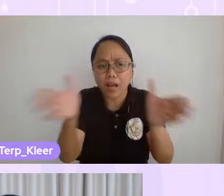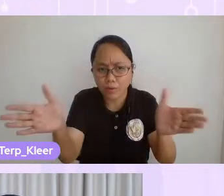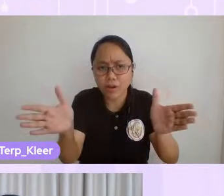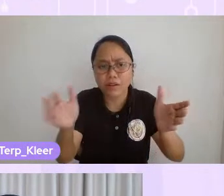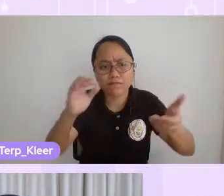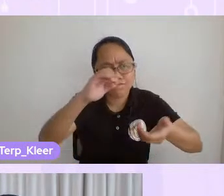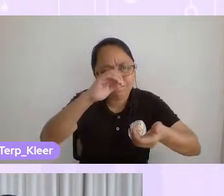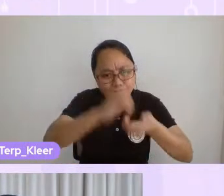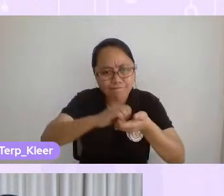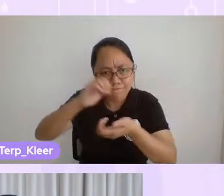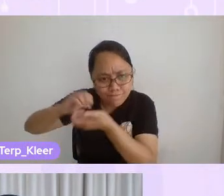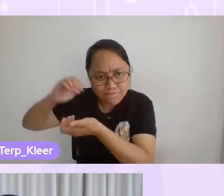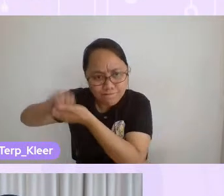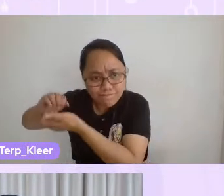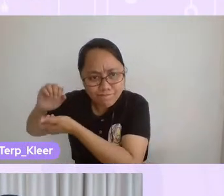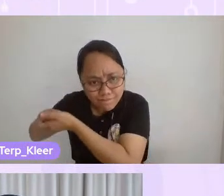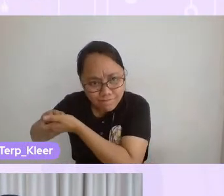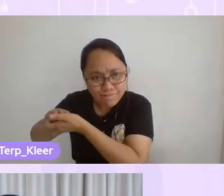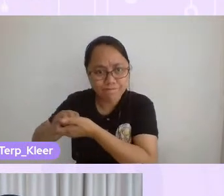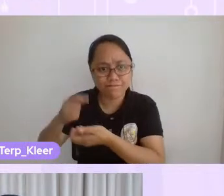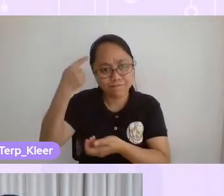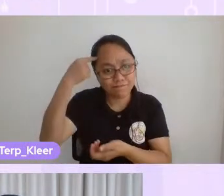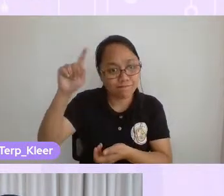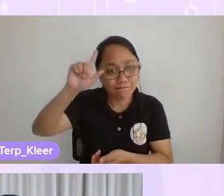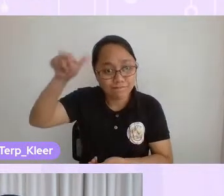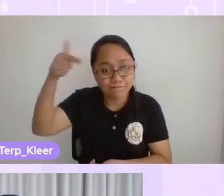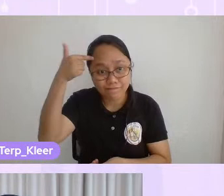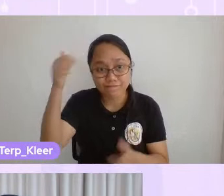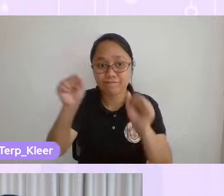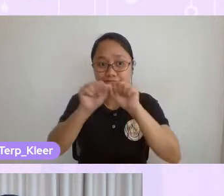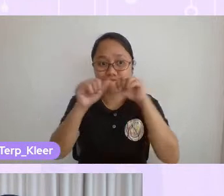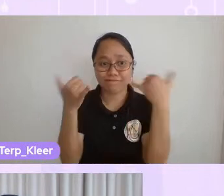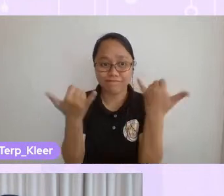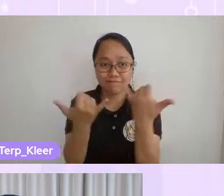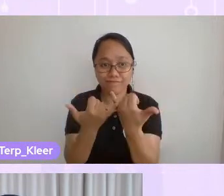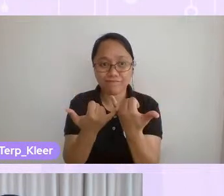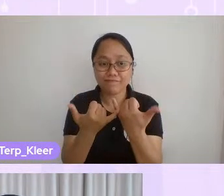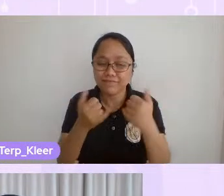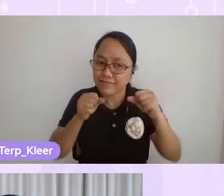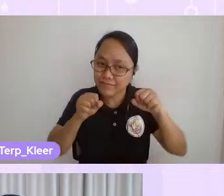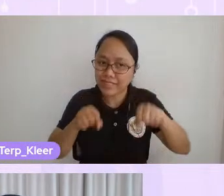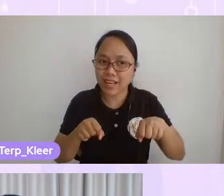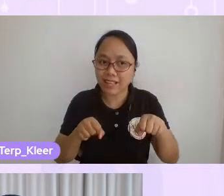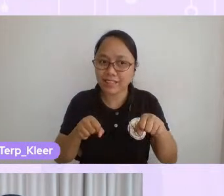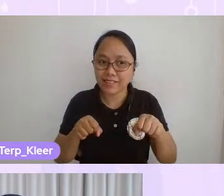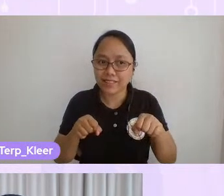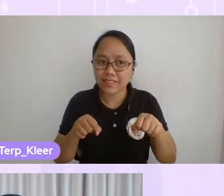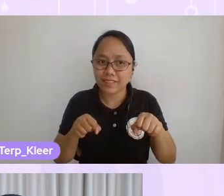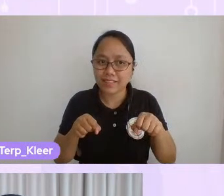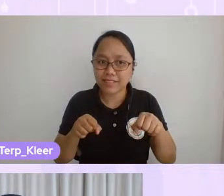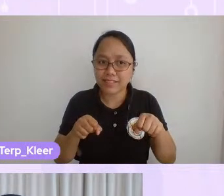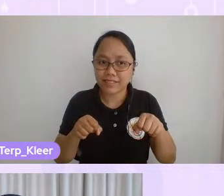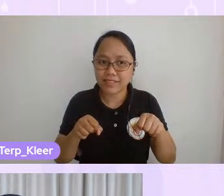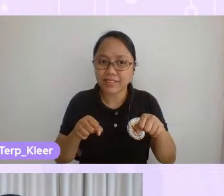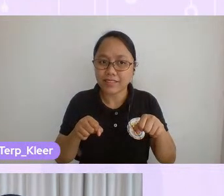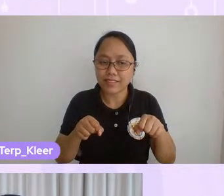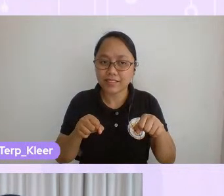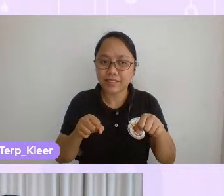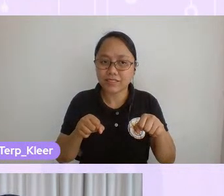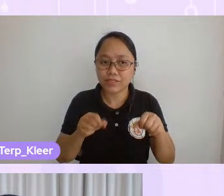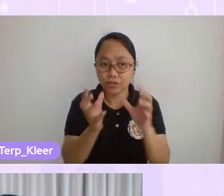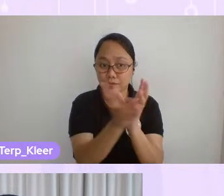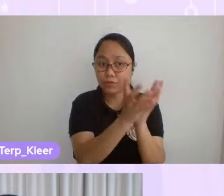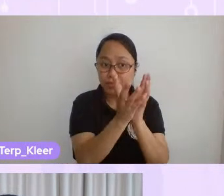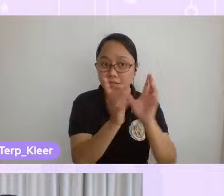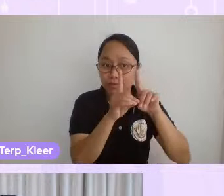mga partner government agencies. So, ito ay maaaring sa mga government departments, maaari din po ito sa